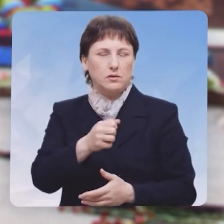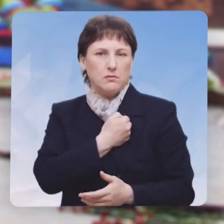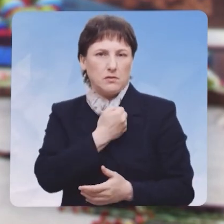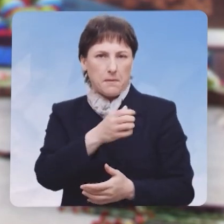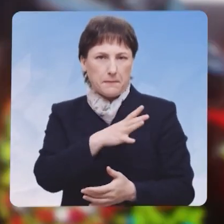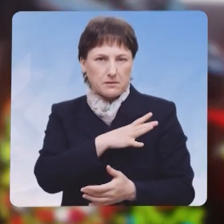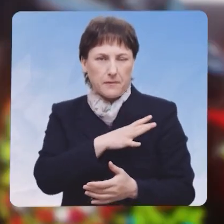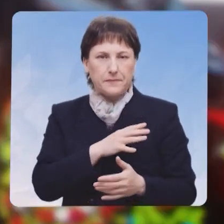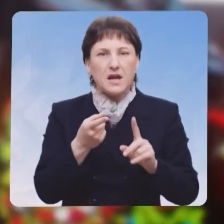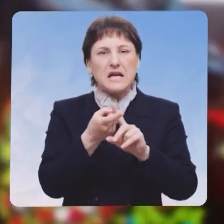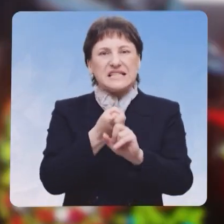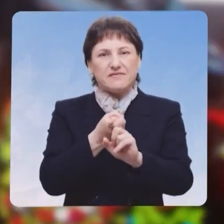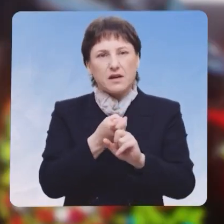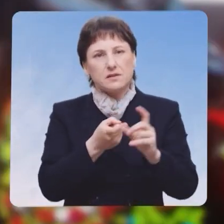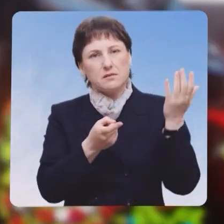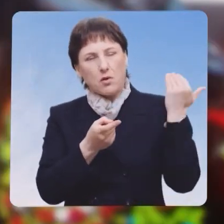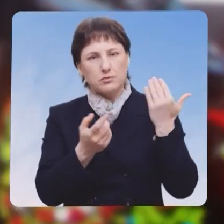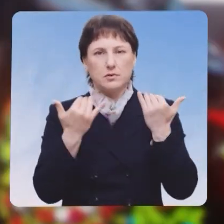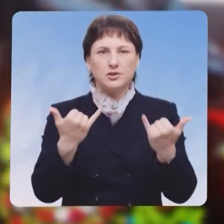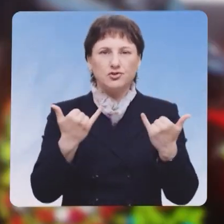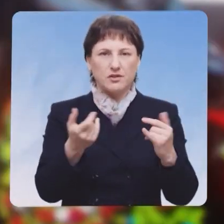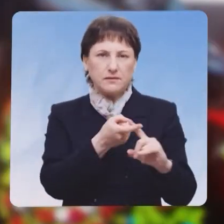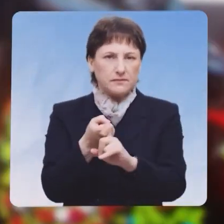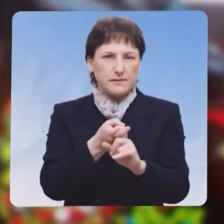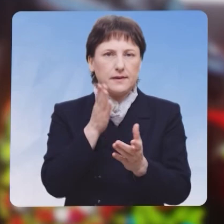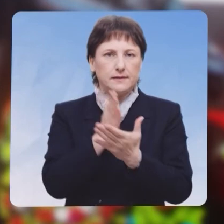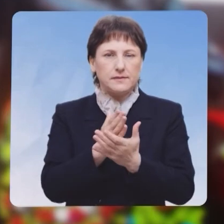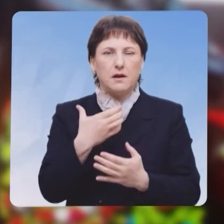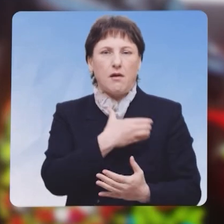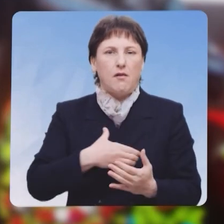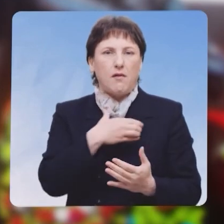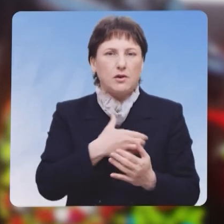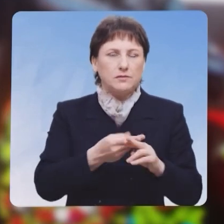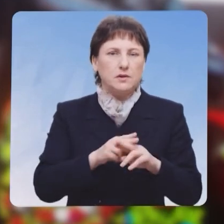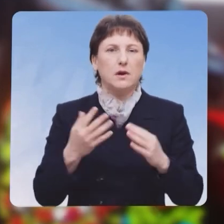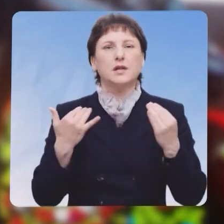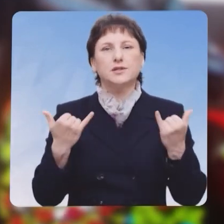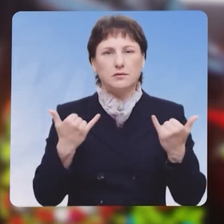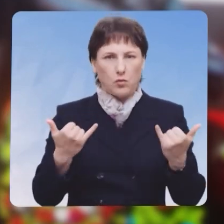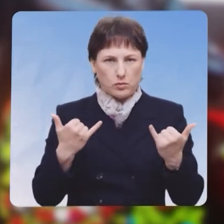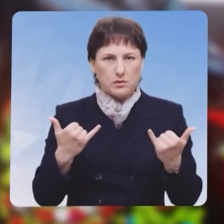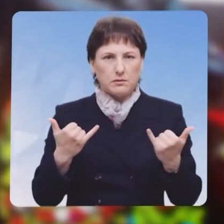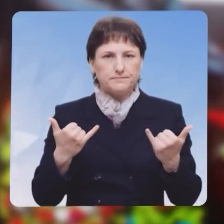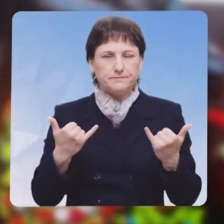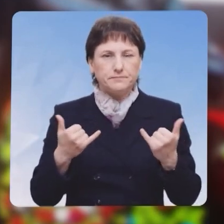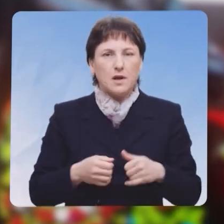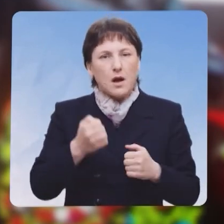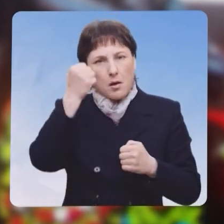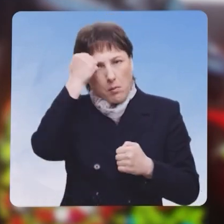победителей. Такая живая связь между прошлым и настоящим особенно важна для нашей страны